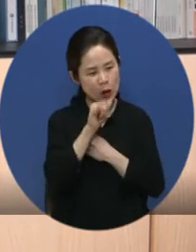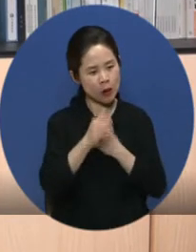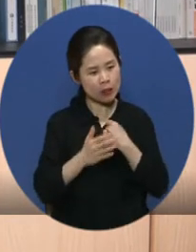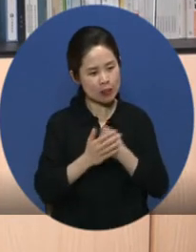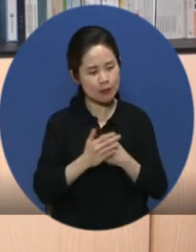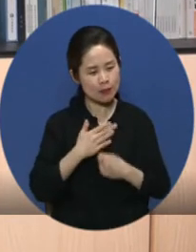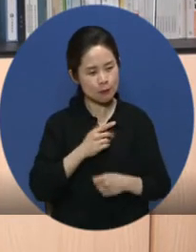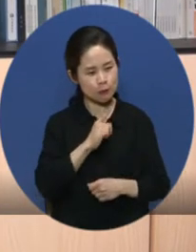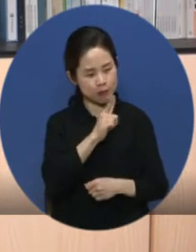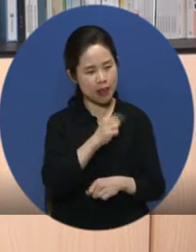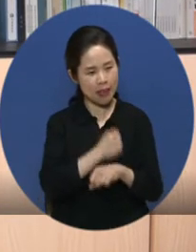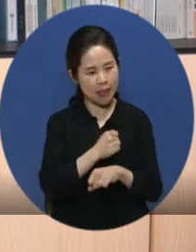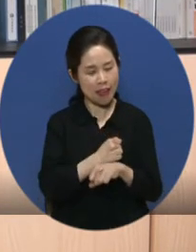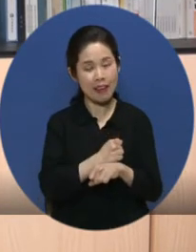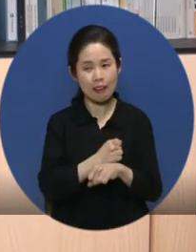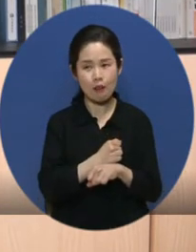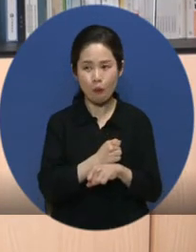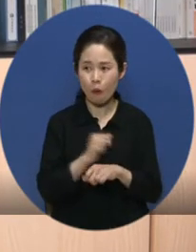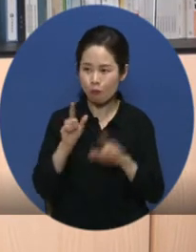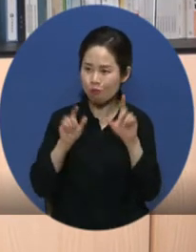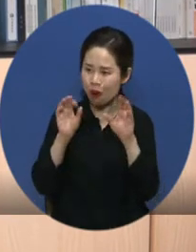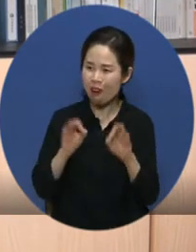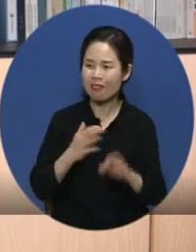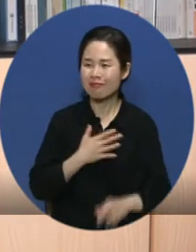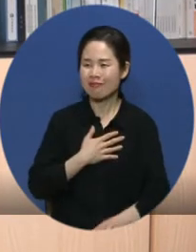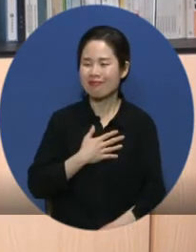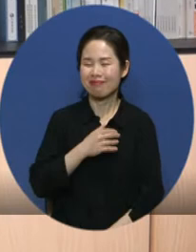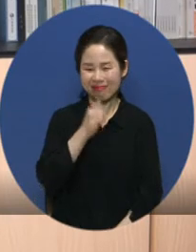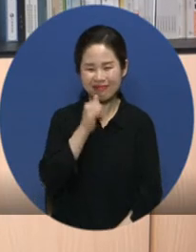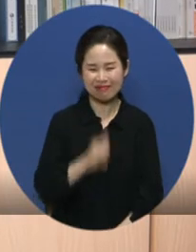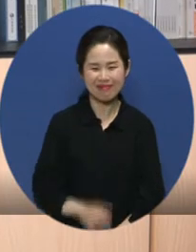되겠다 이런 분들 또 그리고